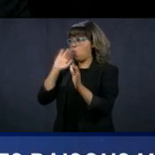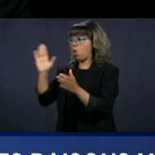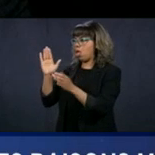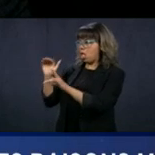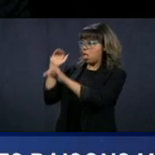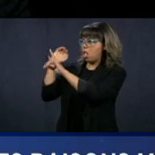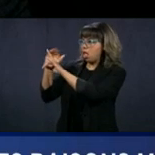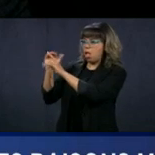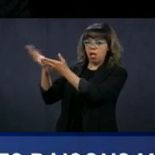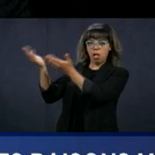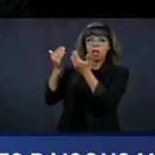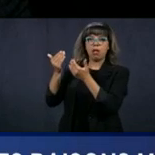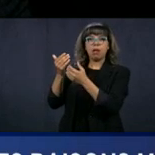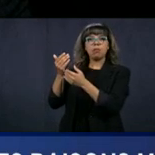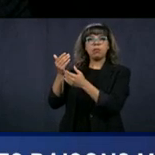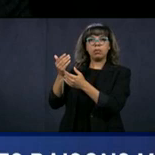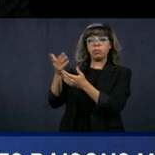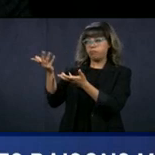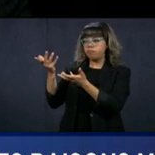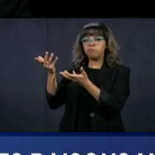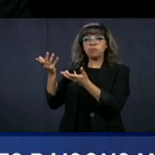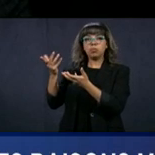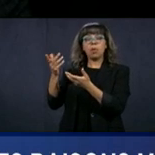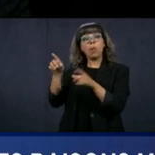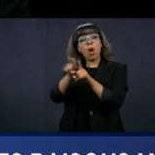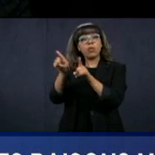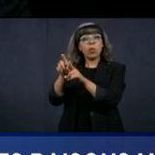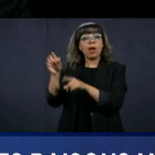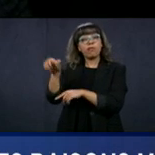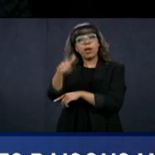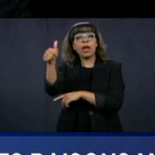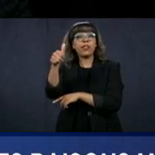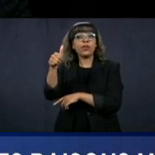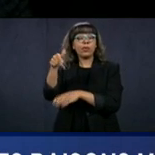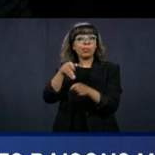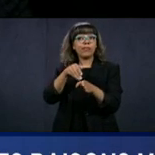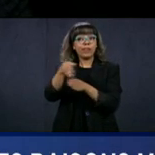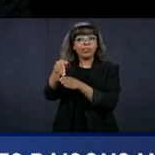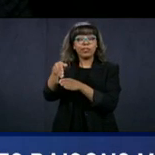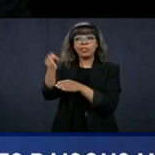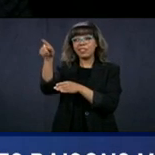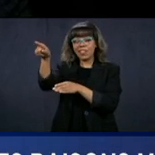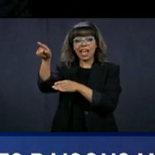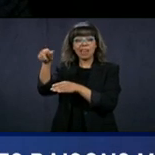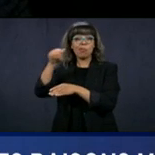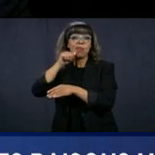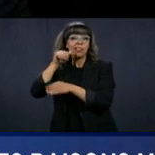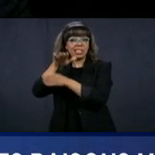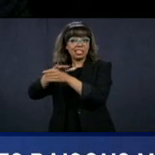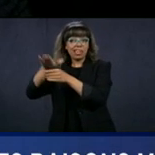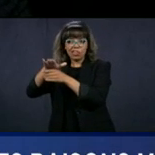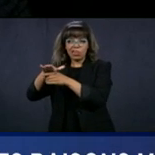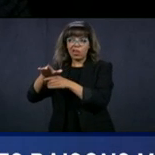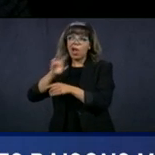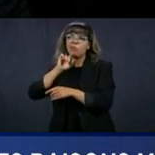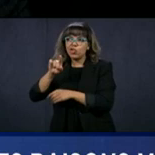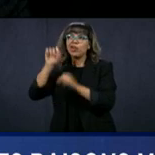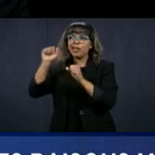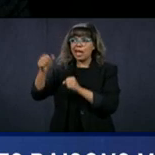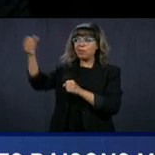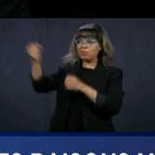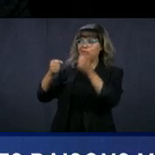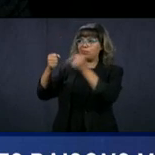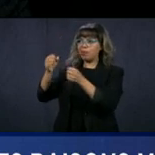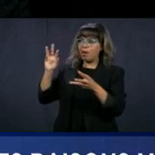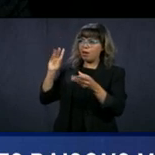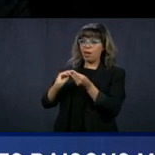services de ces psychologues, mais aussi d'autres personnes, d'autres professionnels qui sont dans le secteur privé et je suis persuadé qu'on sera en